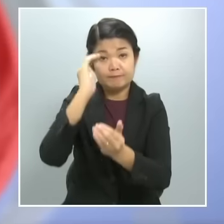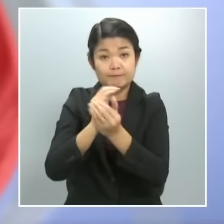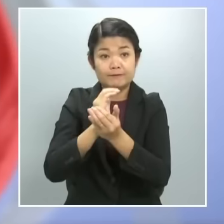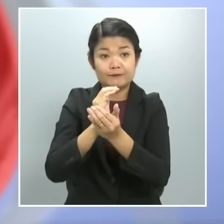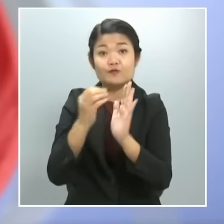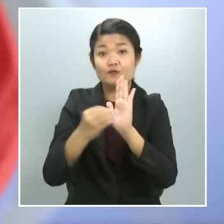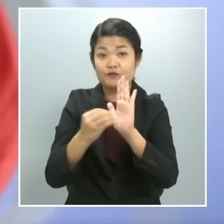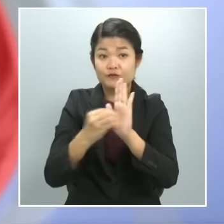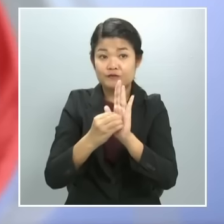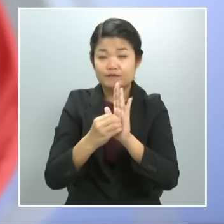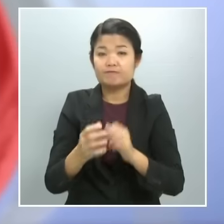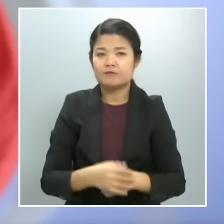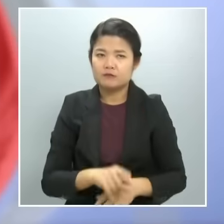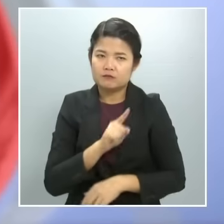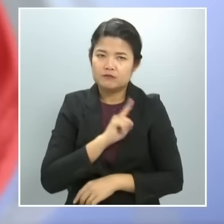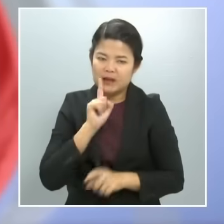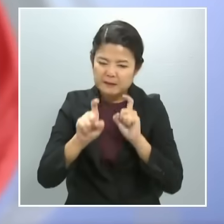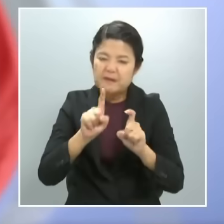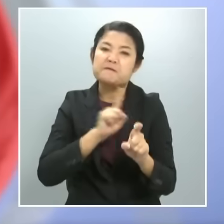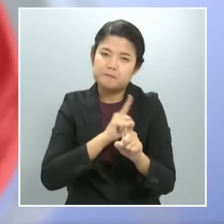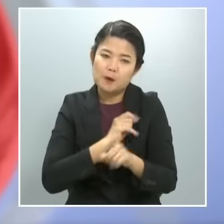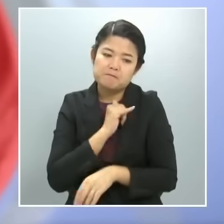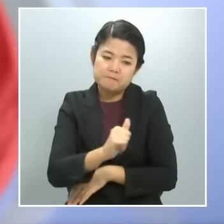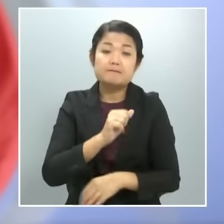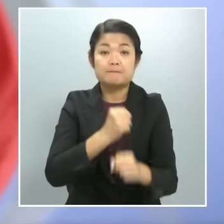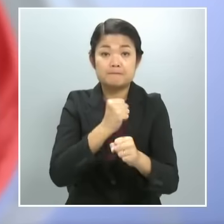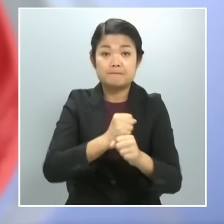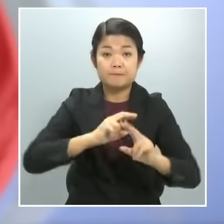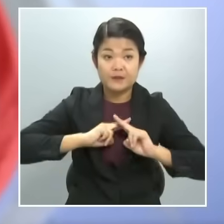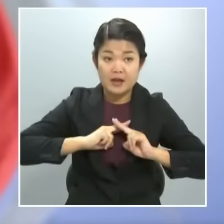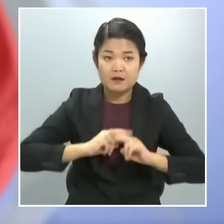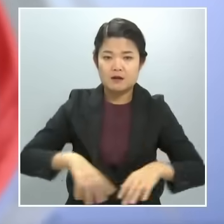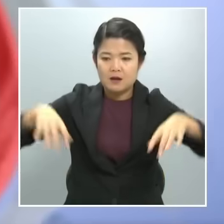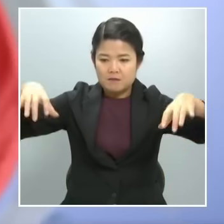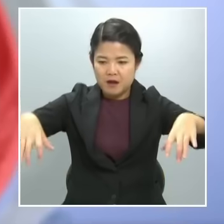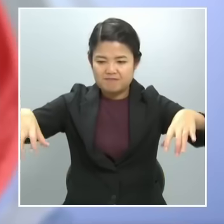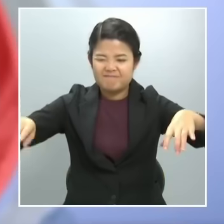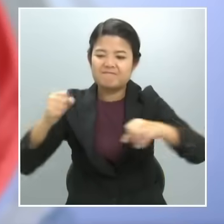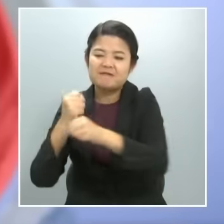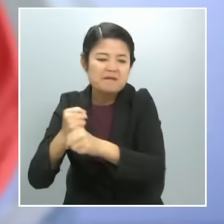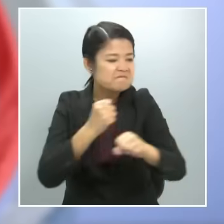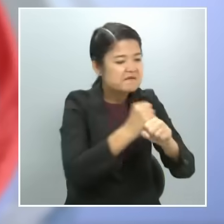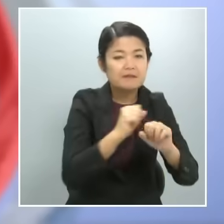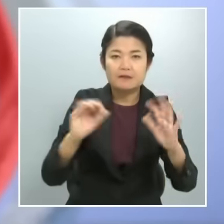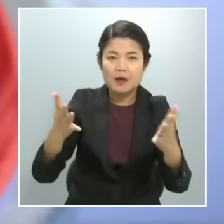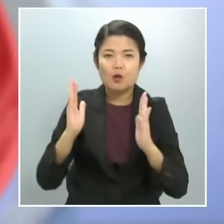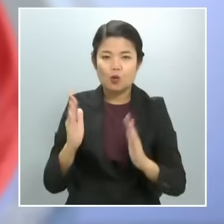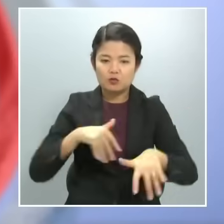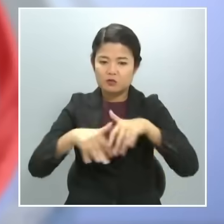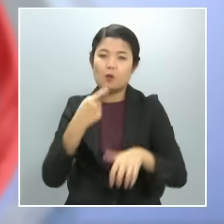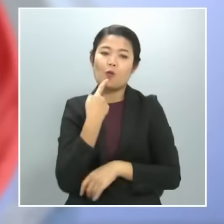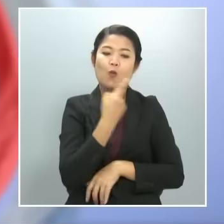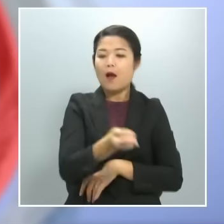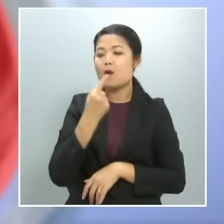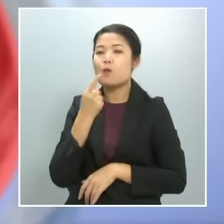ท่านต้องจัดการเรื่องนี้เองอ่ะค่ะแต่ในมุมของสพกับสนเนี่ยไม่จัดการอือันนี้ประชาชนตำหนินะฮะ